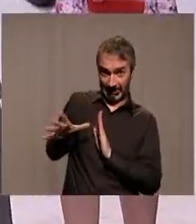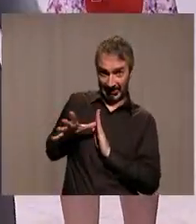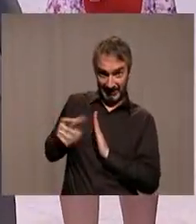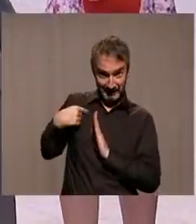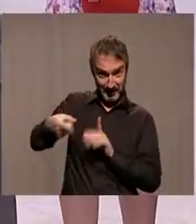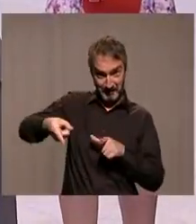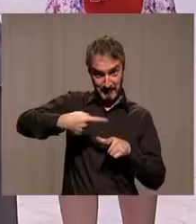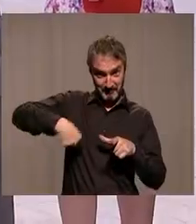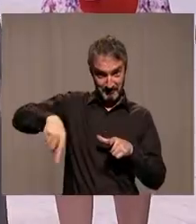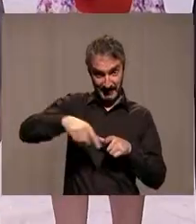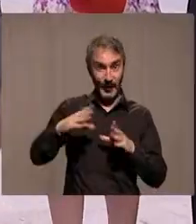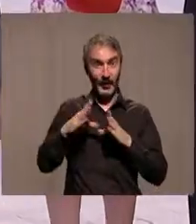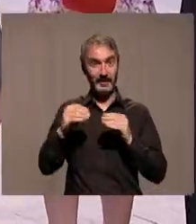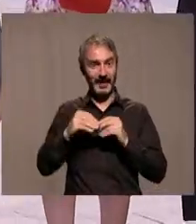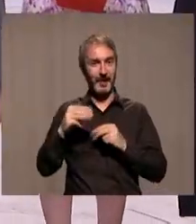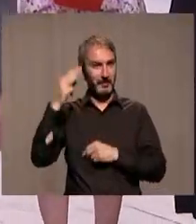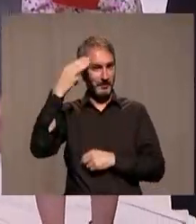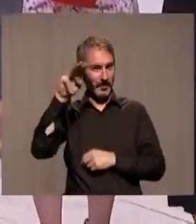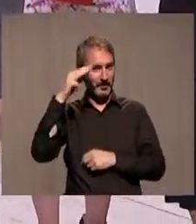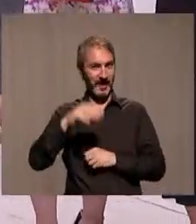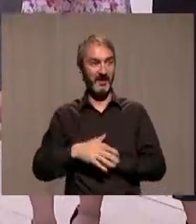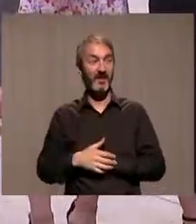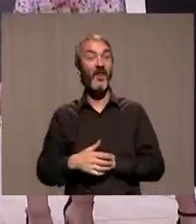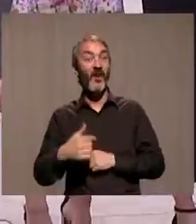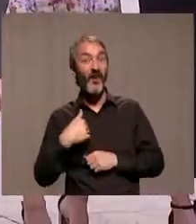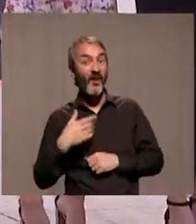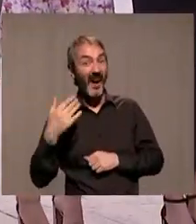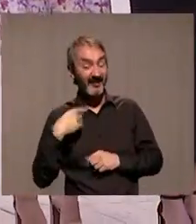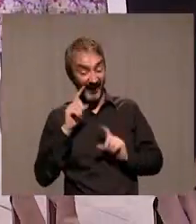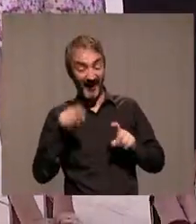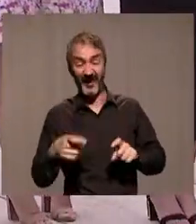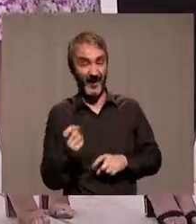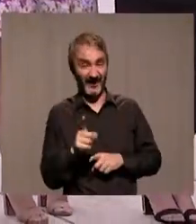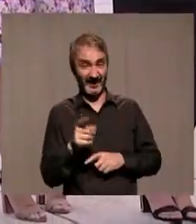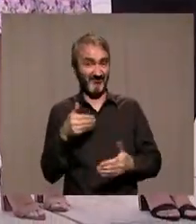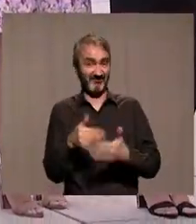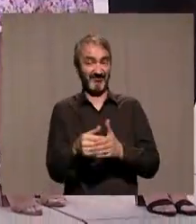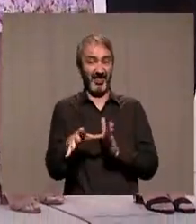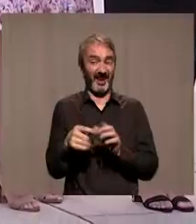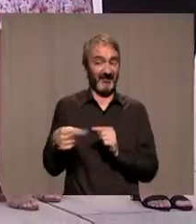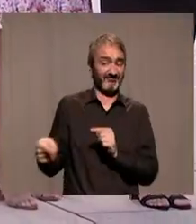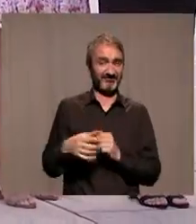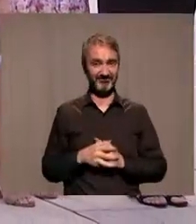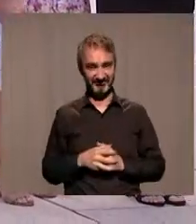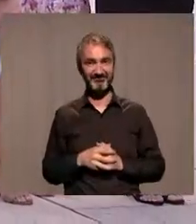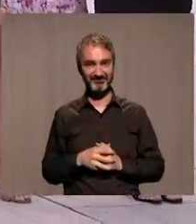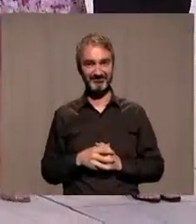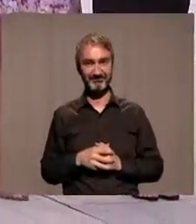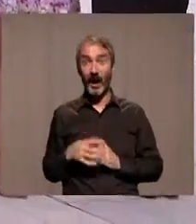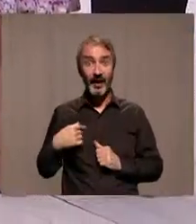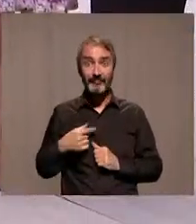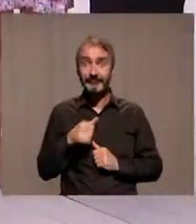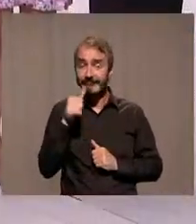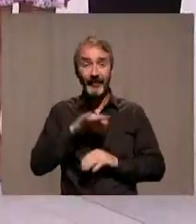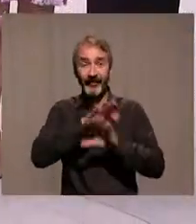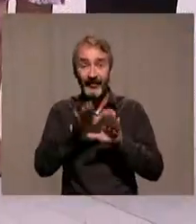d'aquesta plaça de la Universitat Pompeu Fabra. Jo sí que no havia de matinar per anar a la UN, veus? Ja. En fi, això s'acaba ja, eh? Això